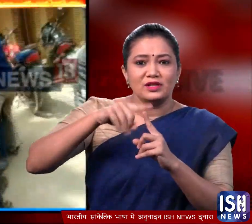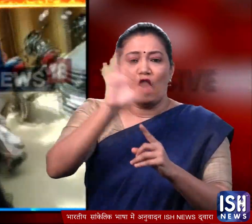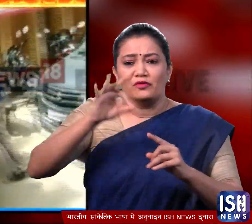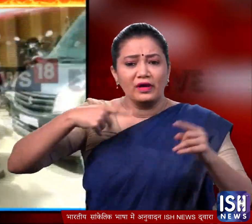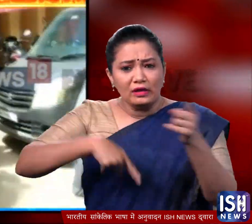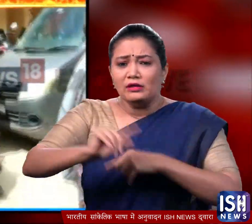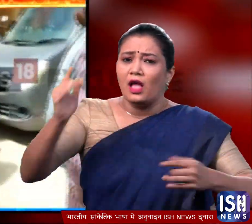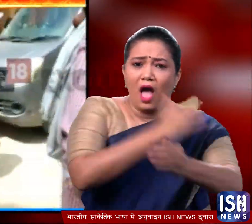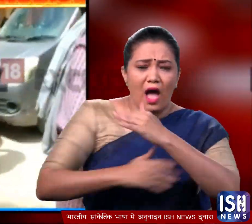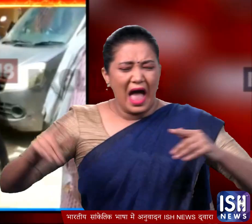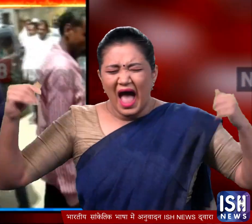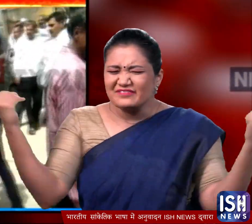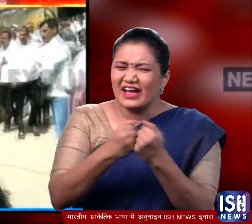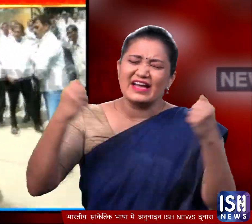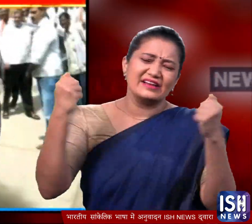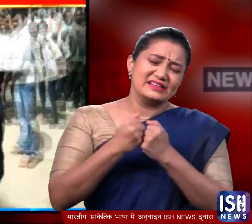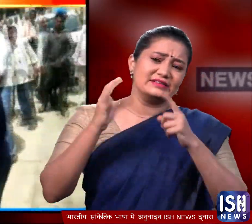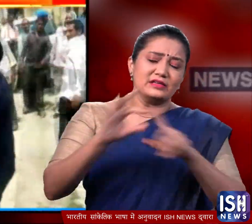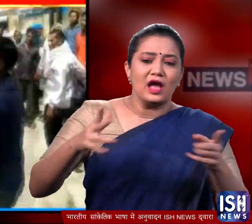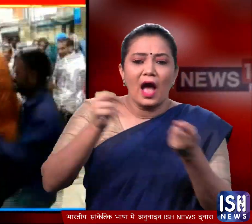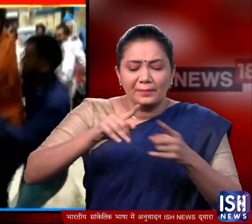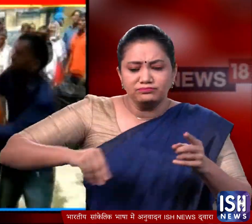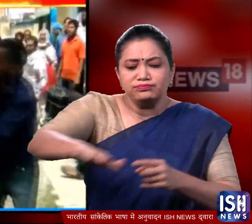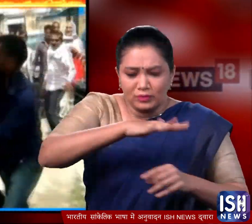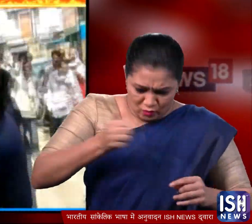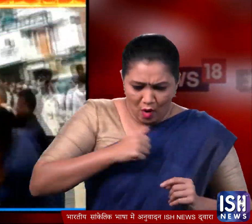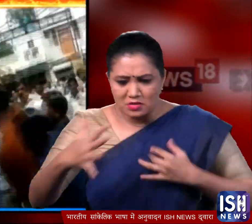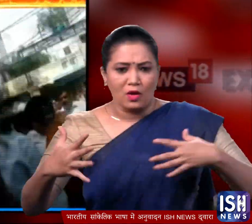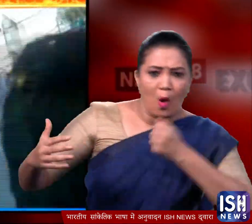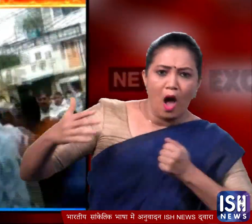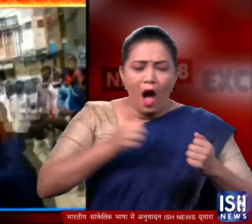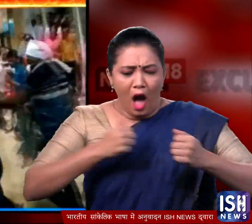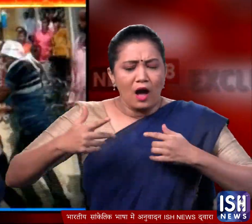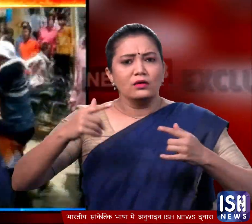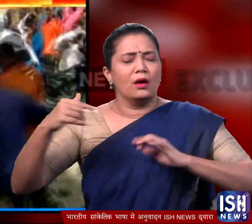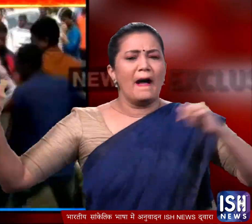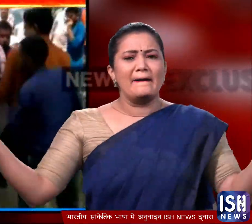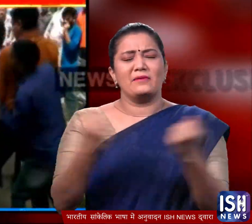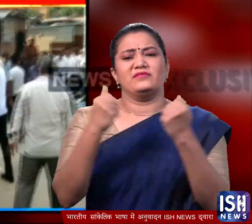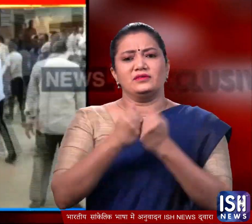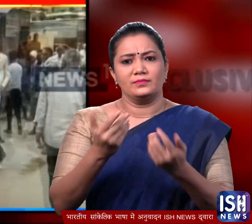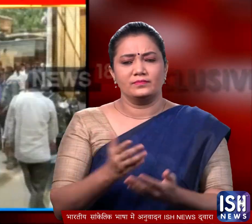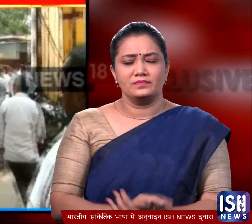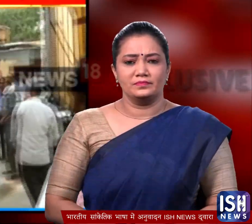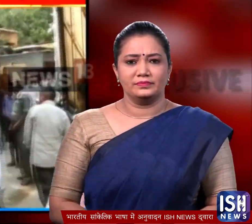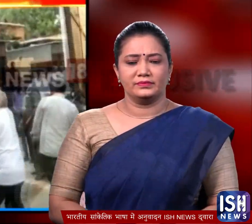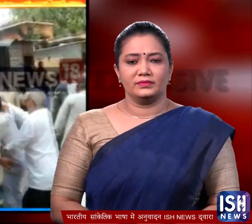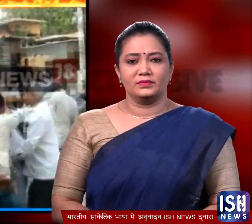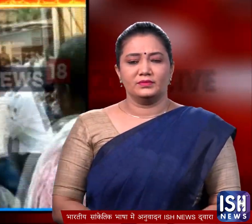का दफ्तर अखाड़े में तब्दील हो गया। वहां 2 लोग एक जमीन के मालिकाना हक के लिए एक दूसरे को बुरी तरह पीटने लगे।